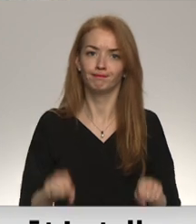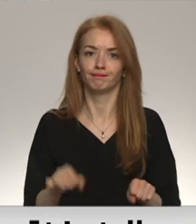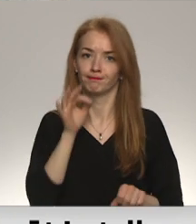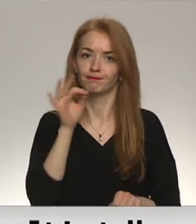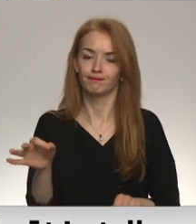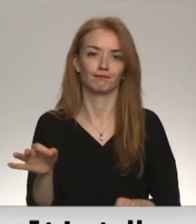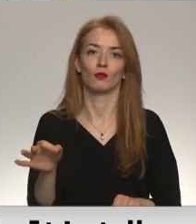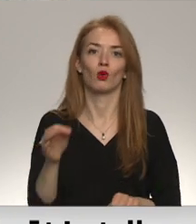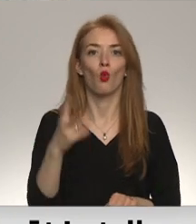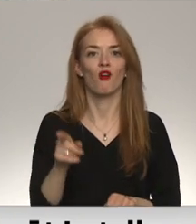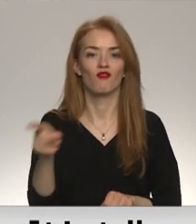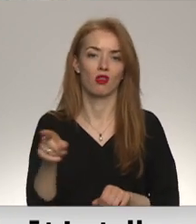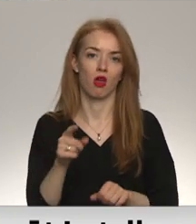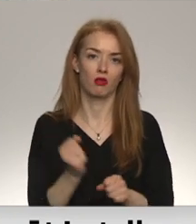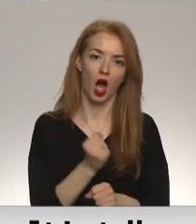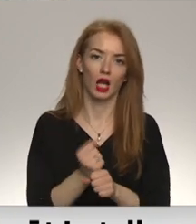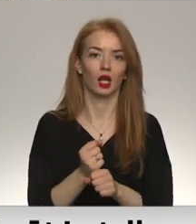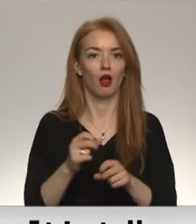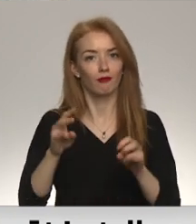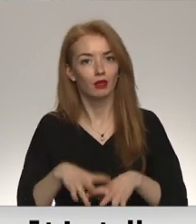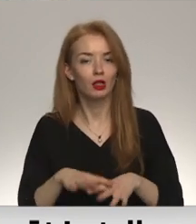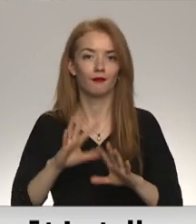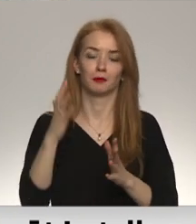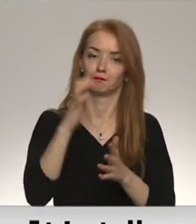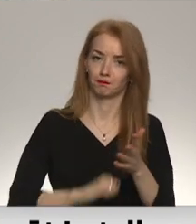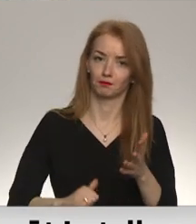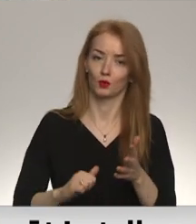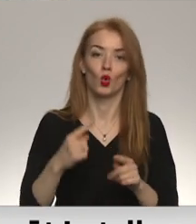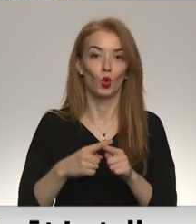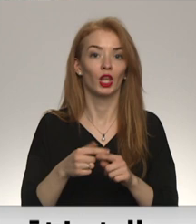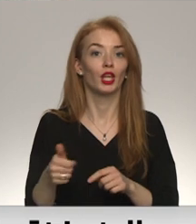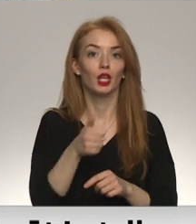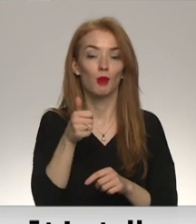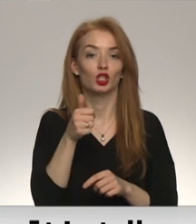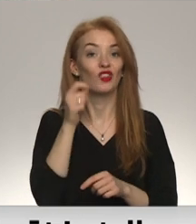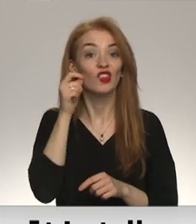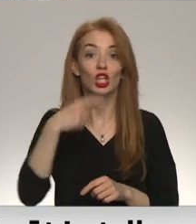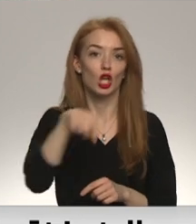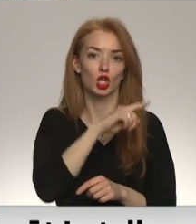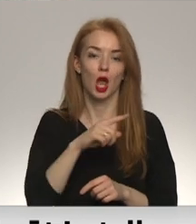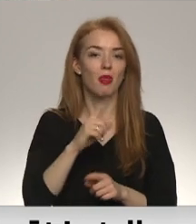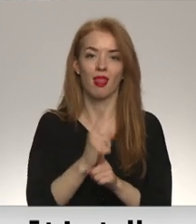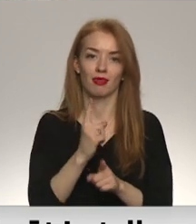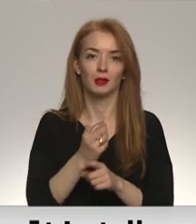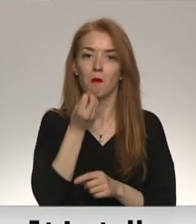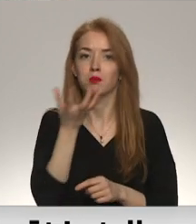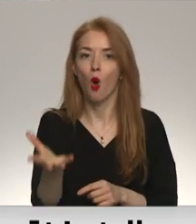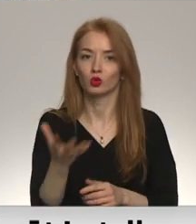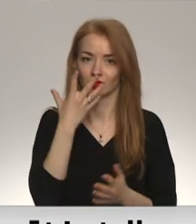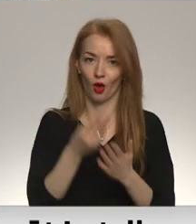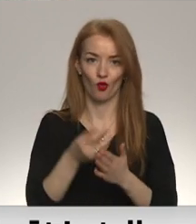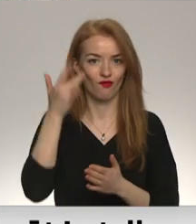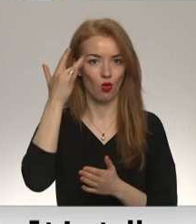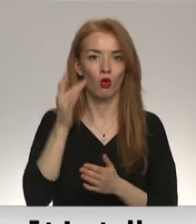laicīgai varai, nekā vīriešiem arī jāsaka īpaši būtu jāuzmanās paust kaut kādas viedokļas par to, kā sievietēm šādā situācijā